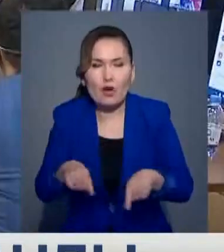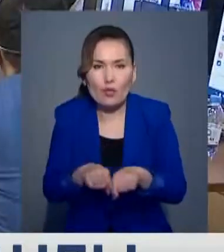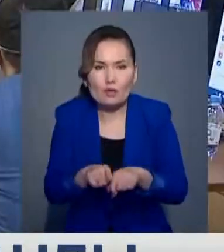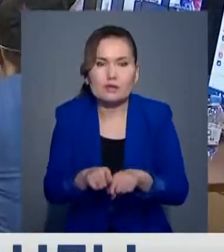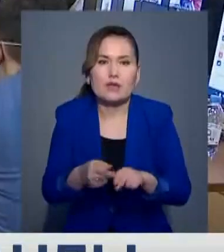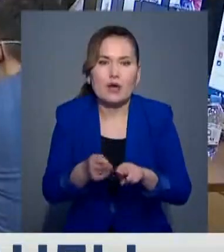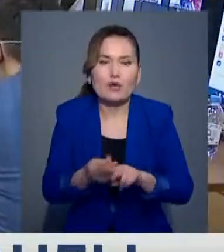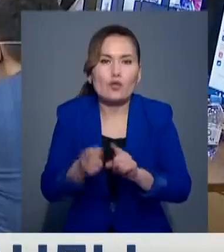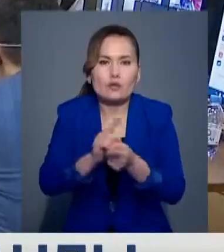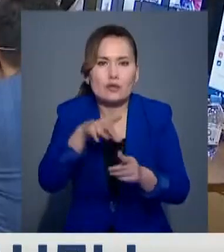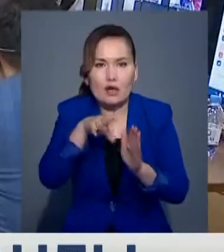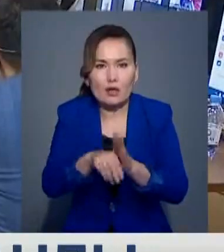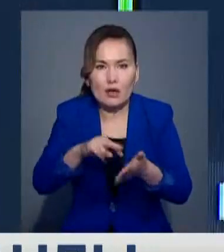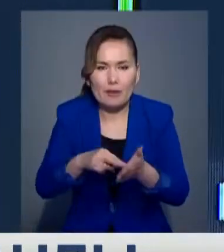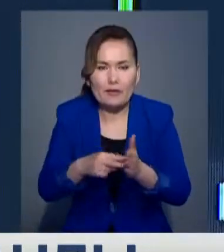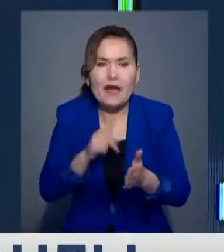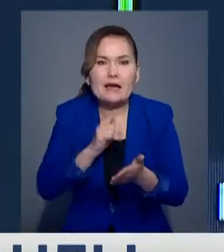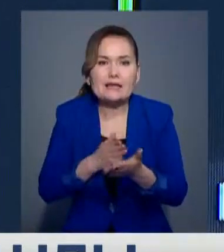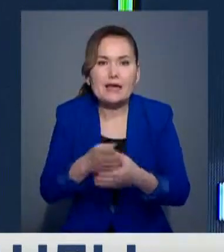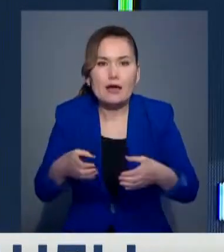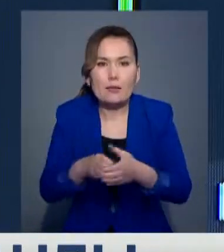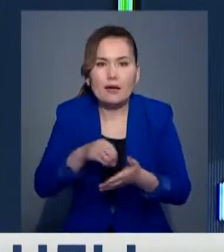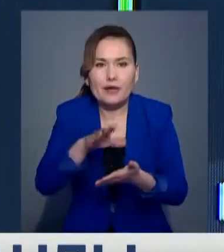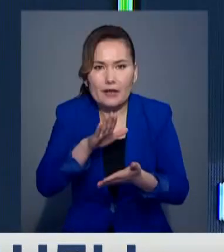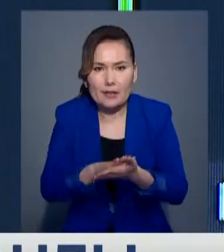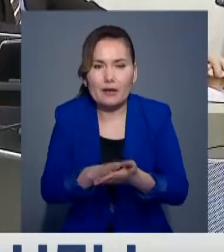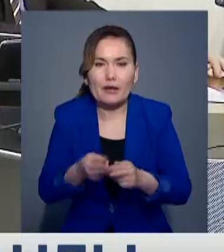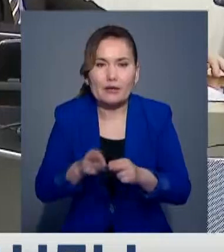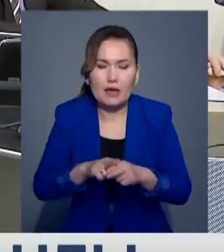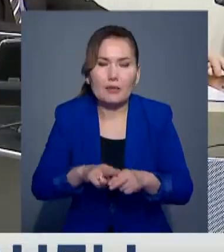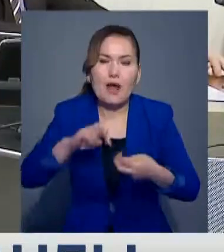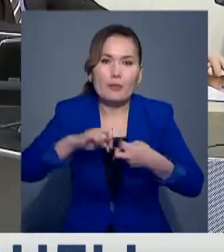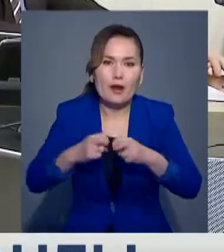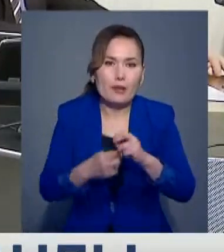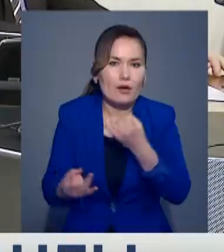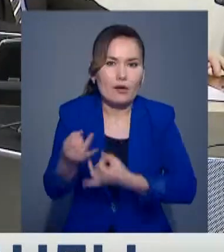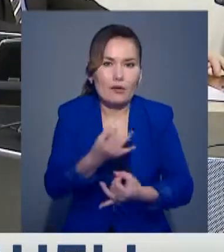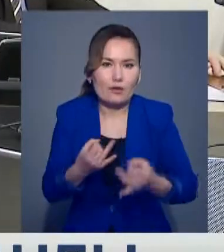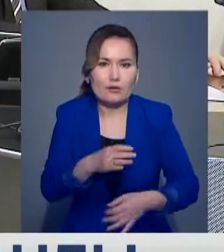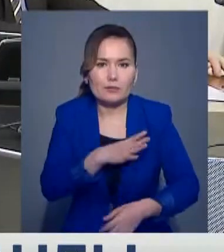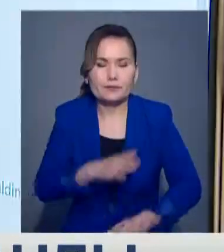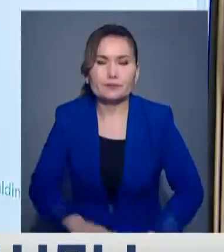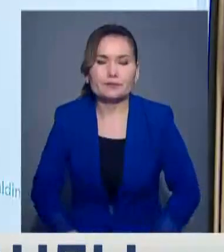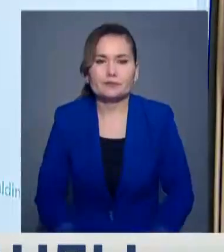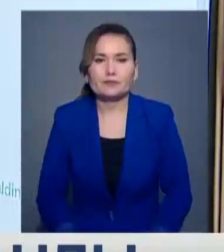енгізу көзделіп отыр. Бұған қоса саяси партияларды тіркеуге қатысты кейбір тетіктер де жеңілдетілмек.